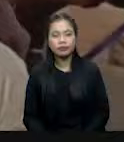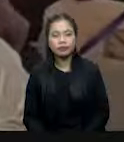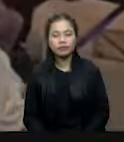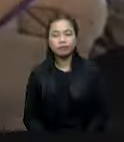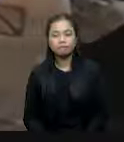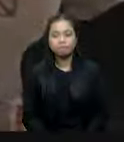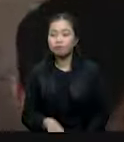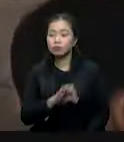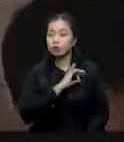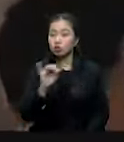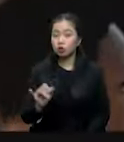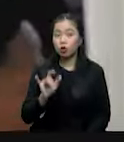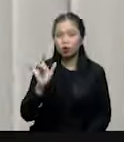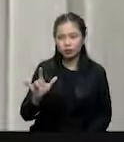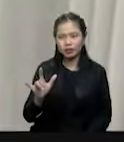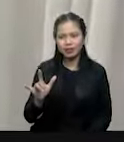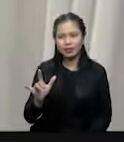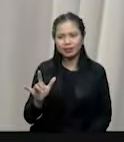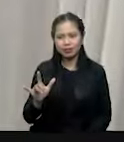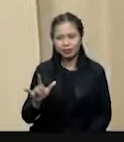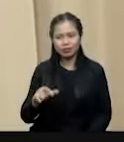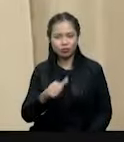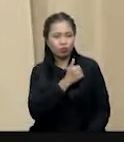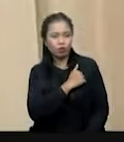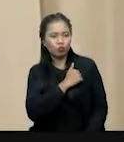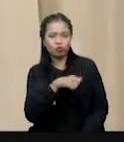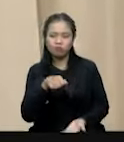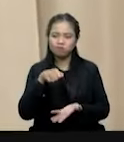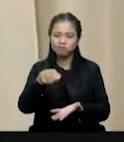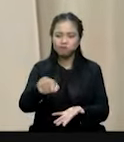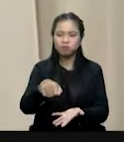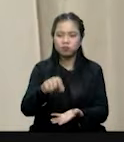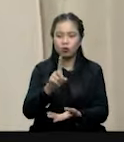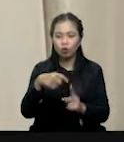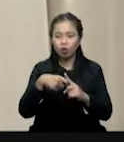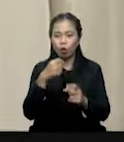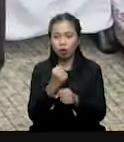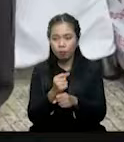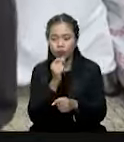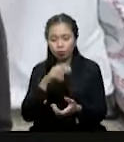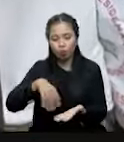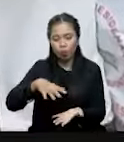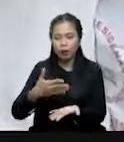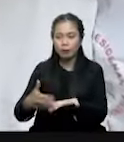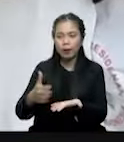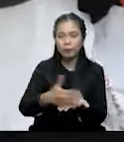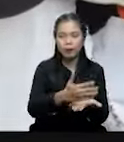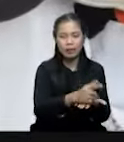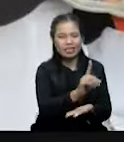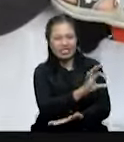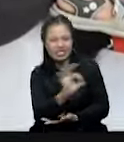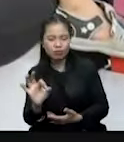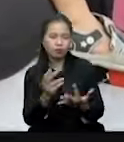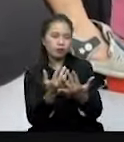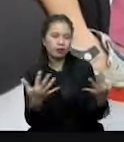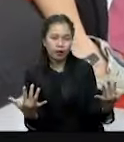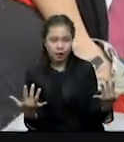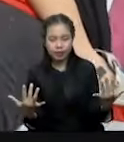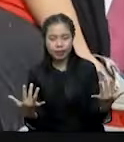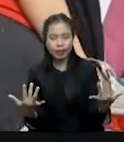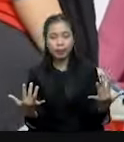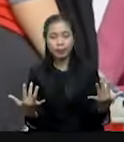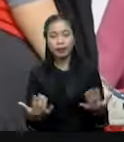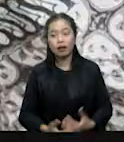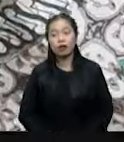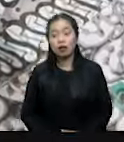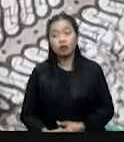Presiden Jokowi membagi-bagikan bantuan beras 10 kg per keluarga bagi ribuan warga Telukan, Pandeyan, dan Parangjoro